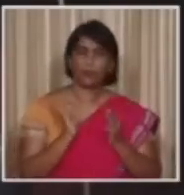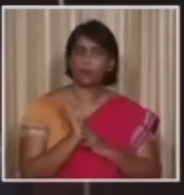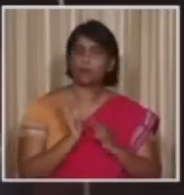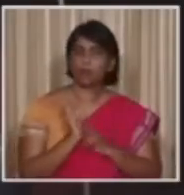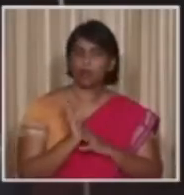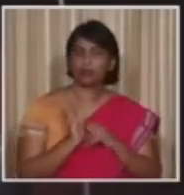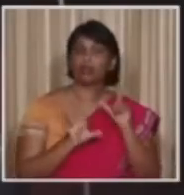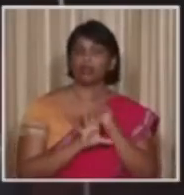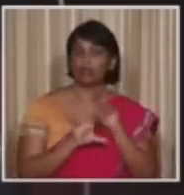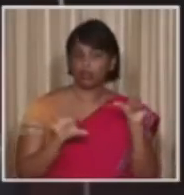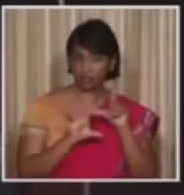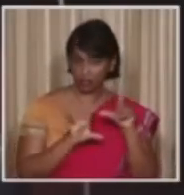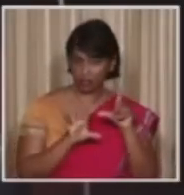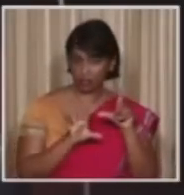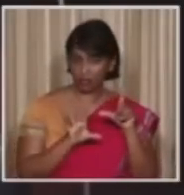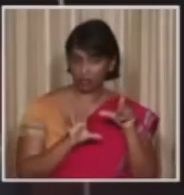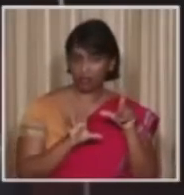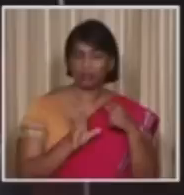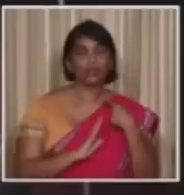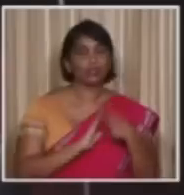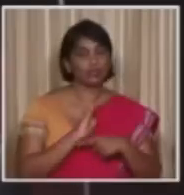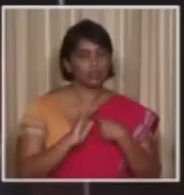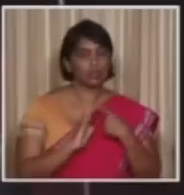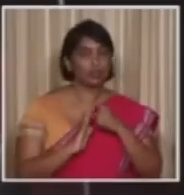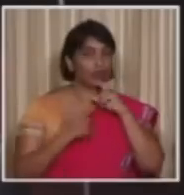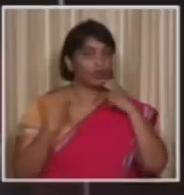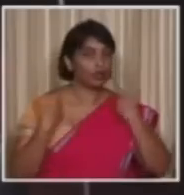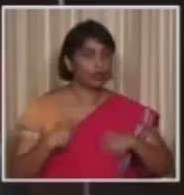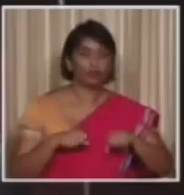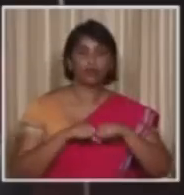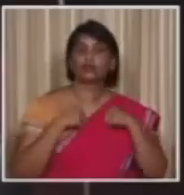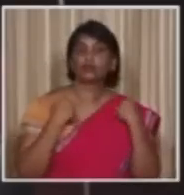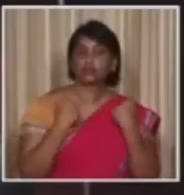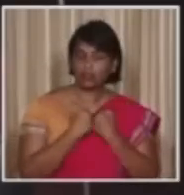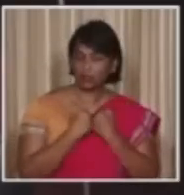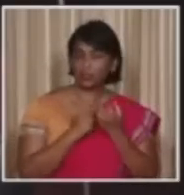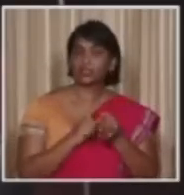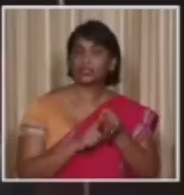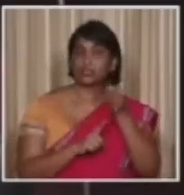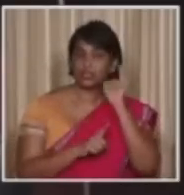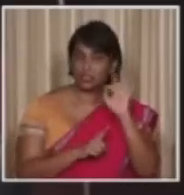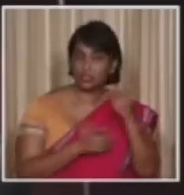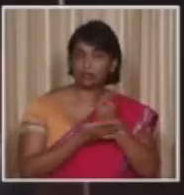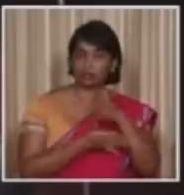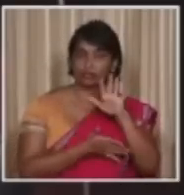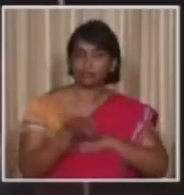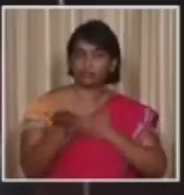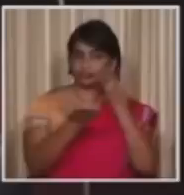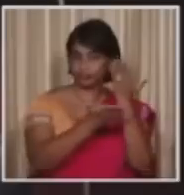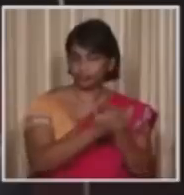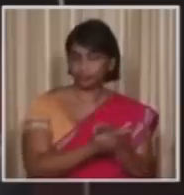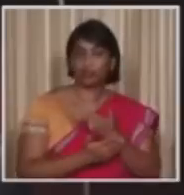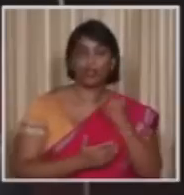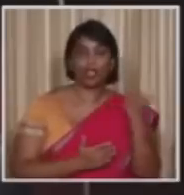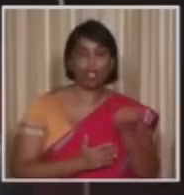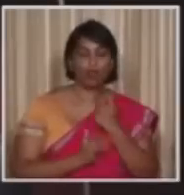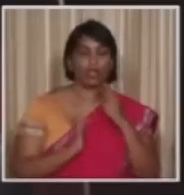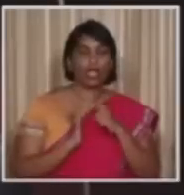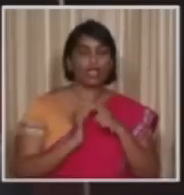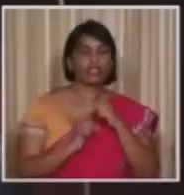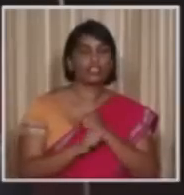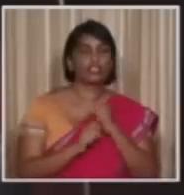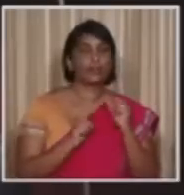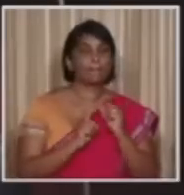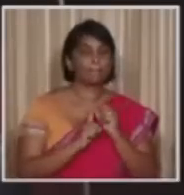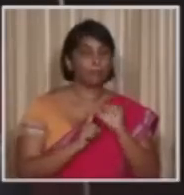මාසයේ 17 වෙනිදා ශ්‍රී ලංකා නීති සංගමය ජනාධිපතිතුමාට ලියනවා අලුත් IGP